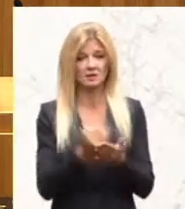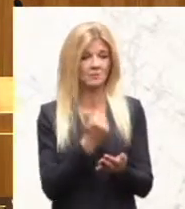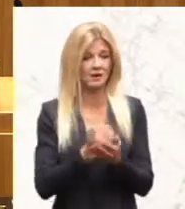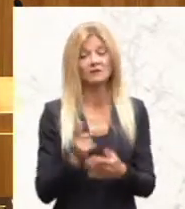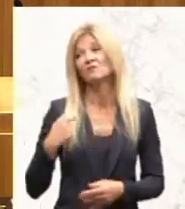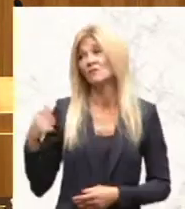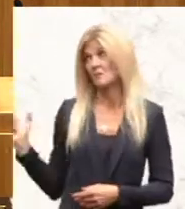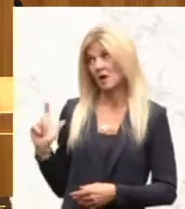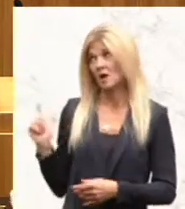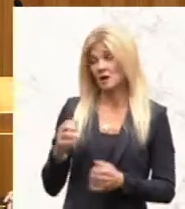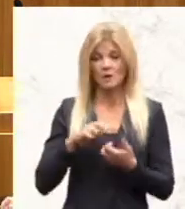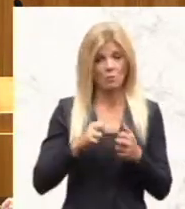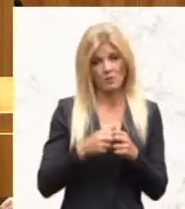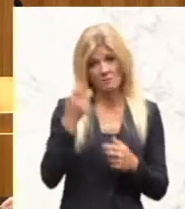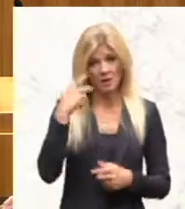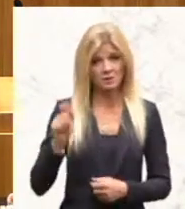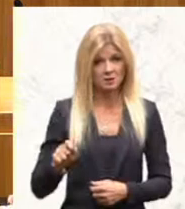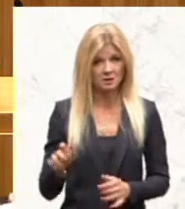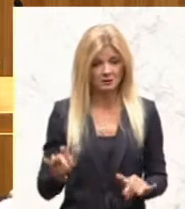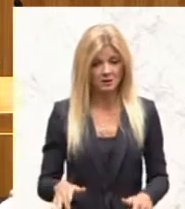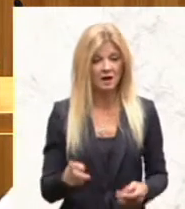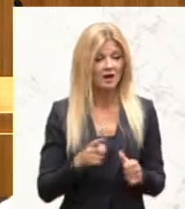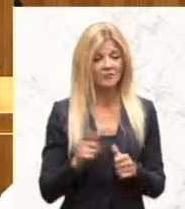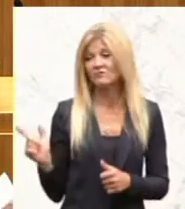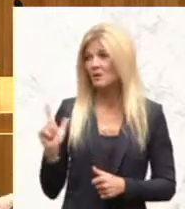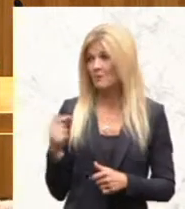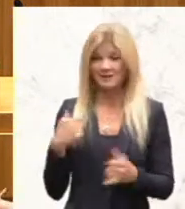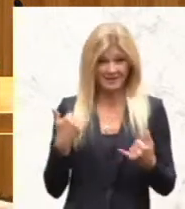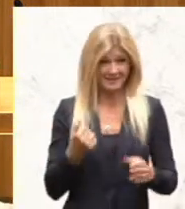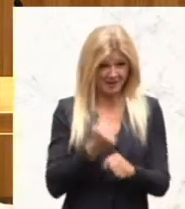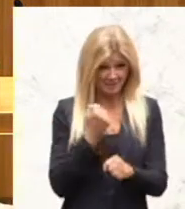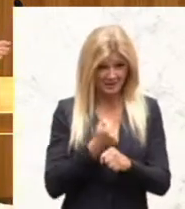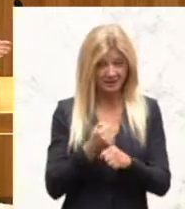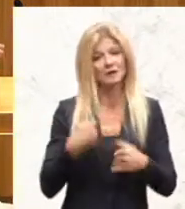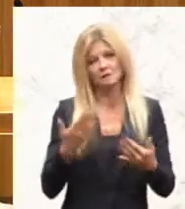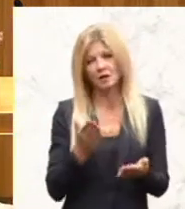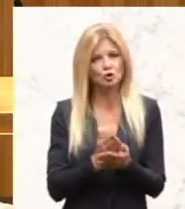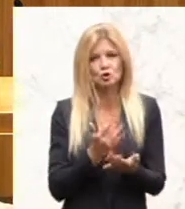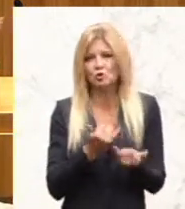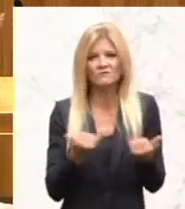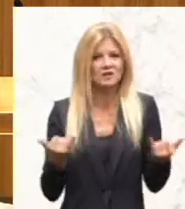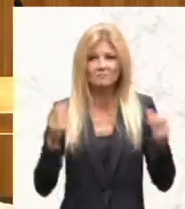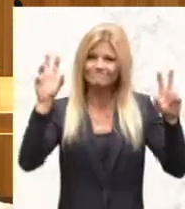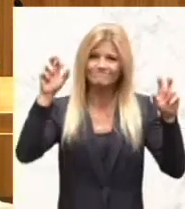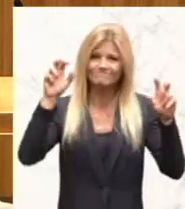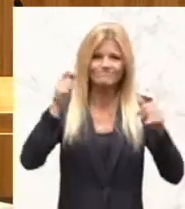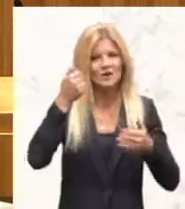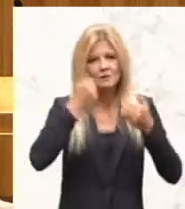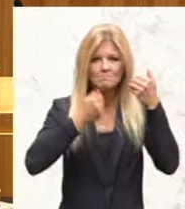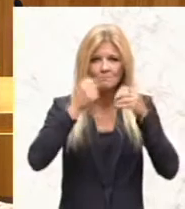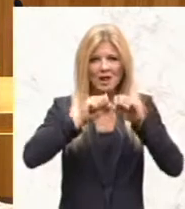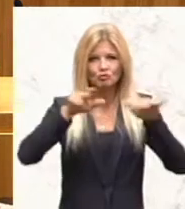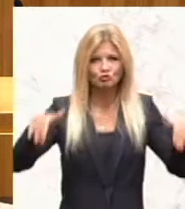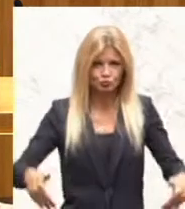ich. Wenn wir am Werk sind, hier ist ja die Milch schon vergossen. wie schaffe ich es, begleitende Kontrolle